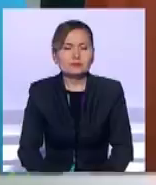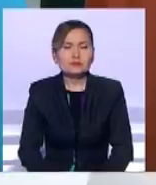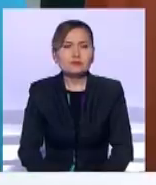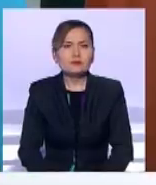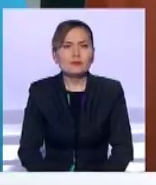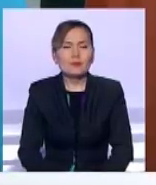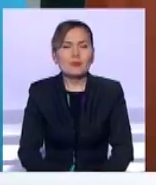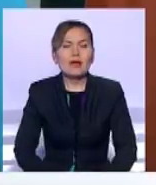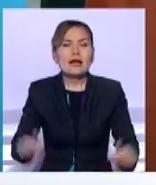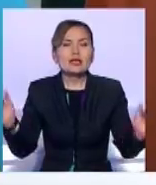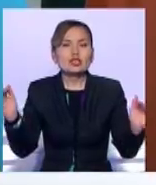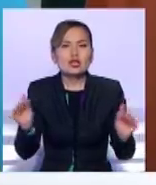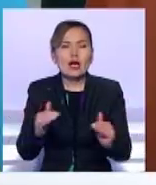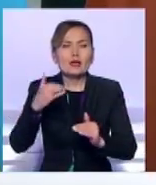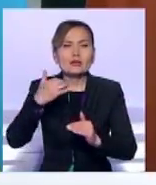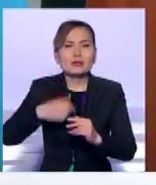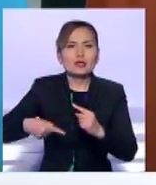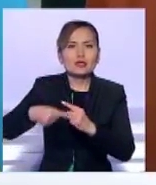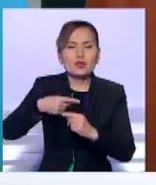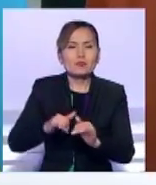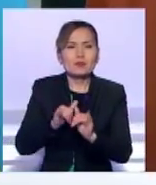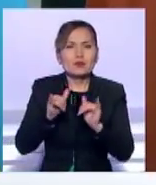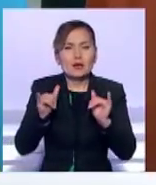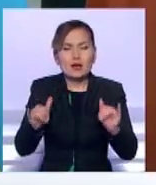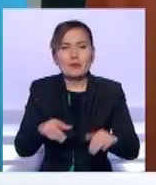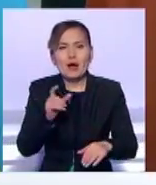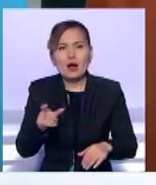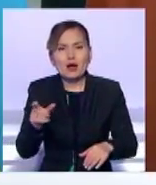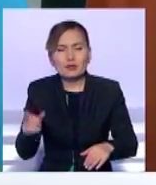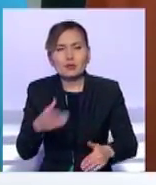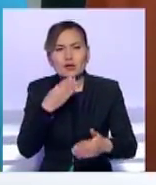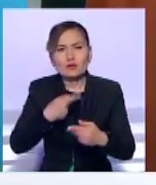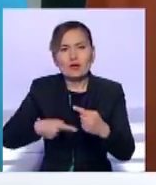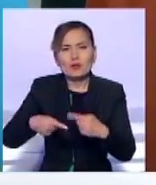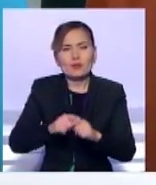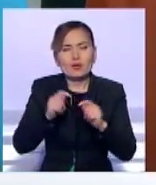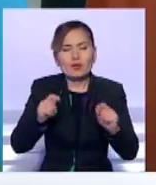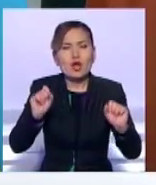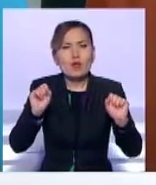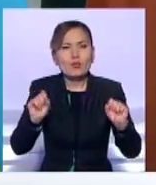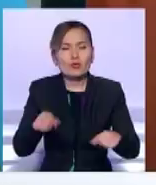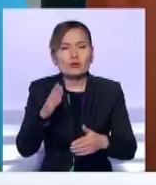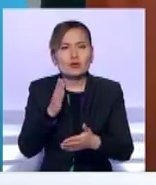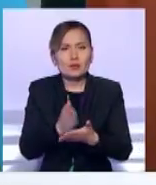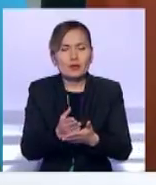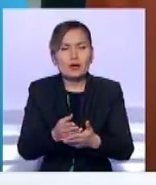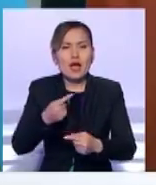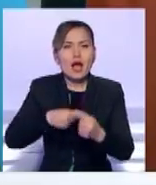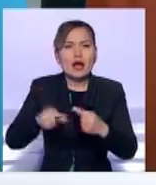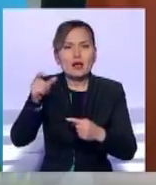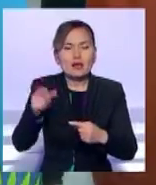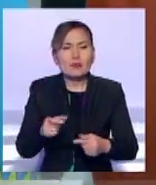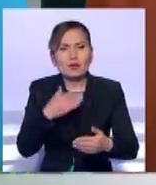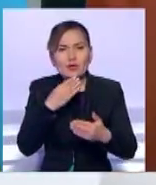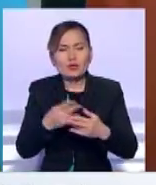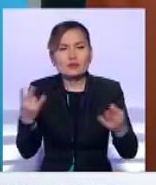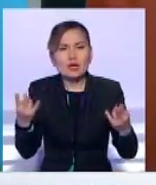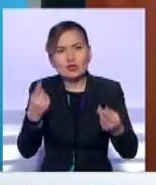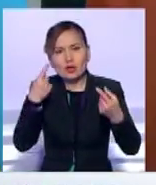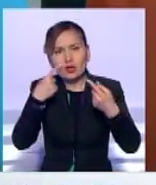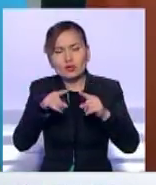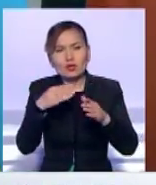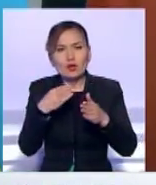chance. Шағын несие тұрғындарға кіші және орта бизнесті дамытуға мүмкіндік береді. Кәсіпкерлерде өзіне қажетті құрылғыларын